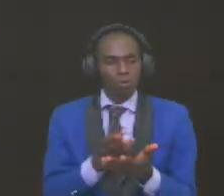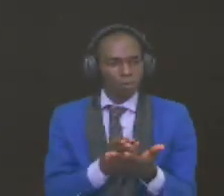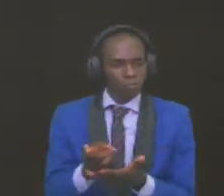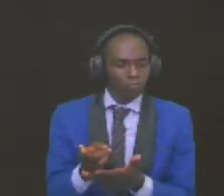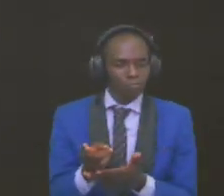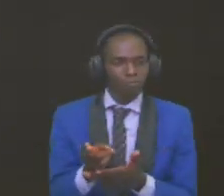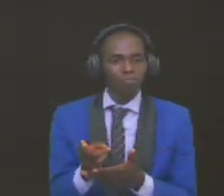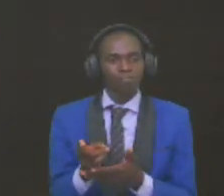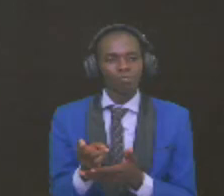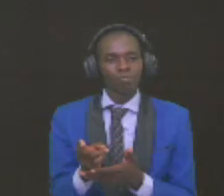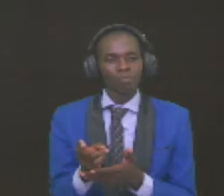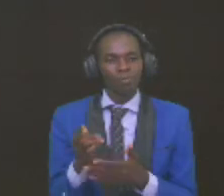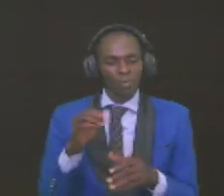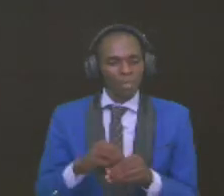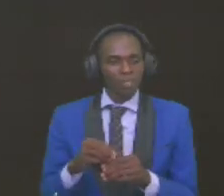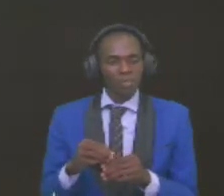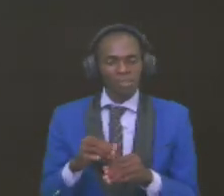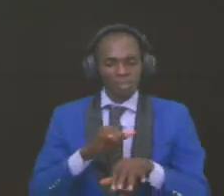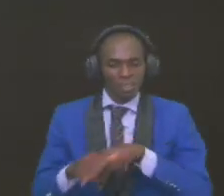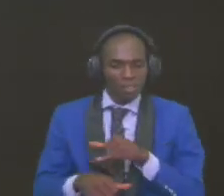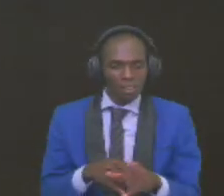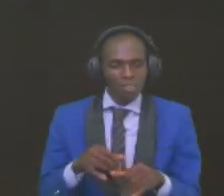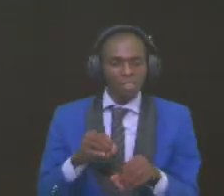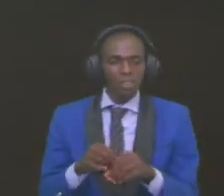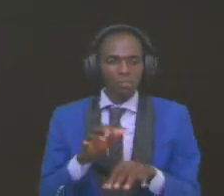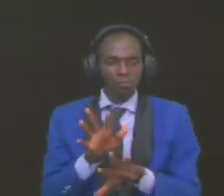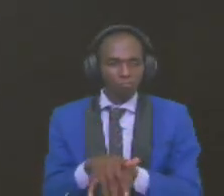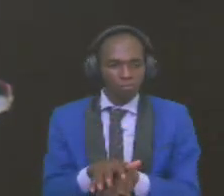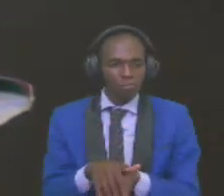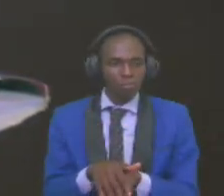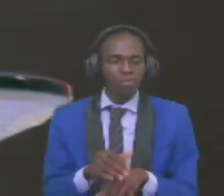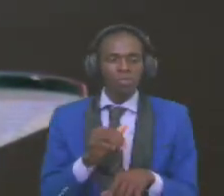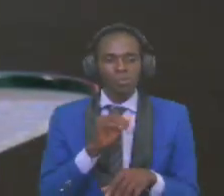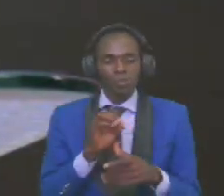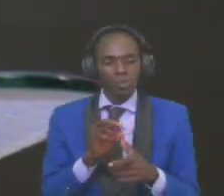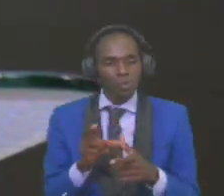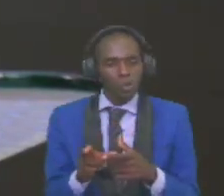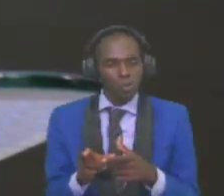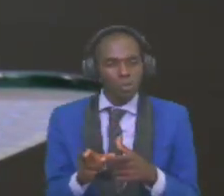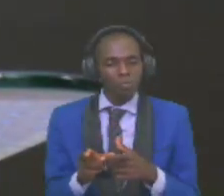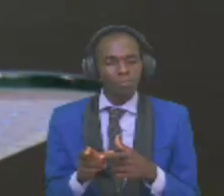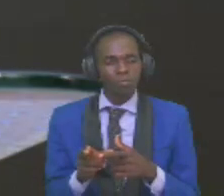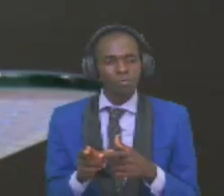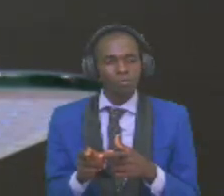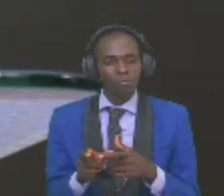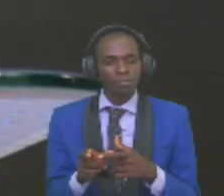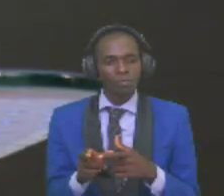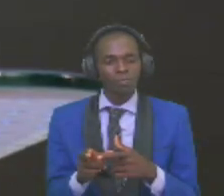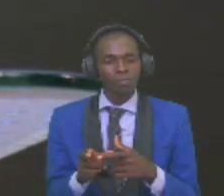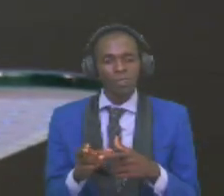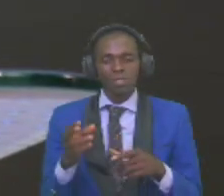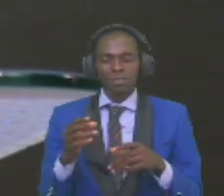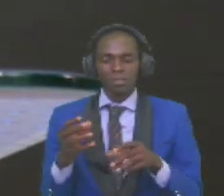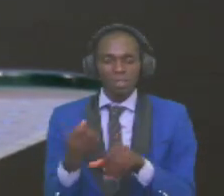ça marche et de la séduction de la duplicité dans le plaisir nous n'avons pas une